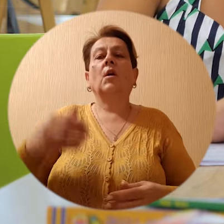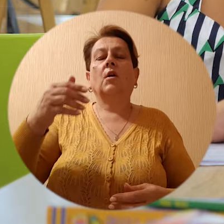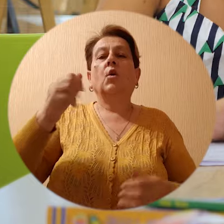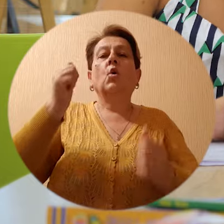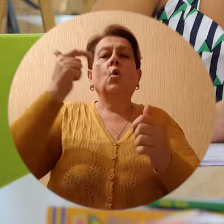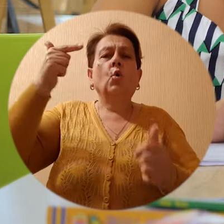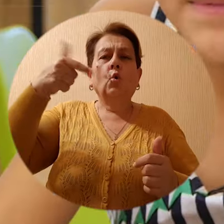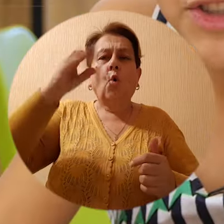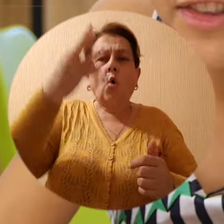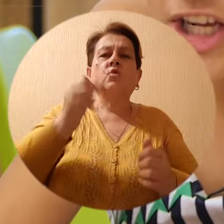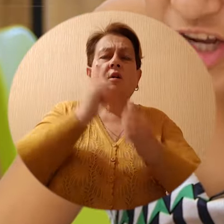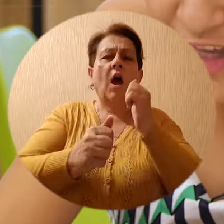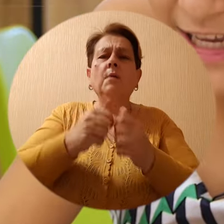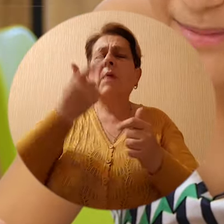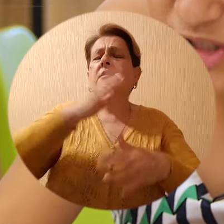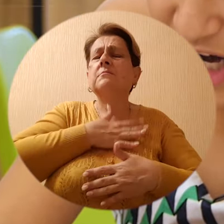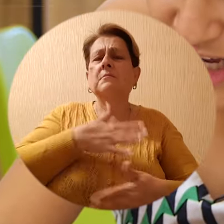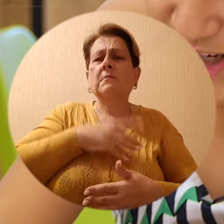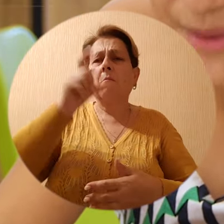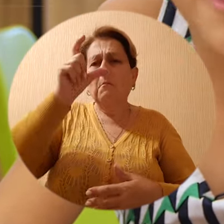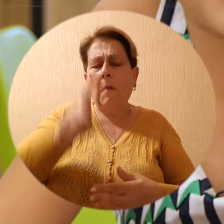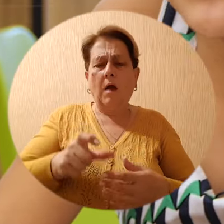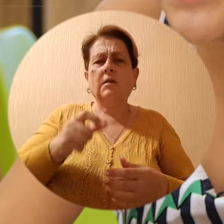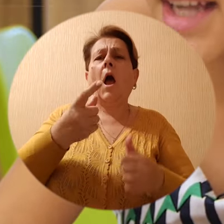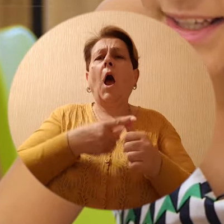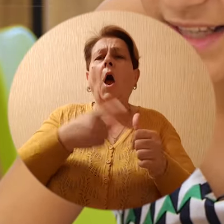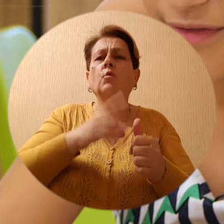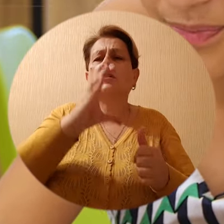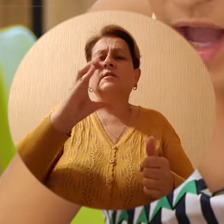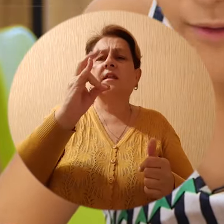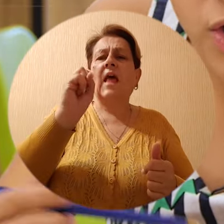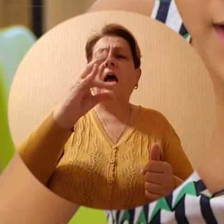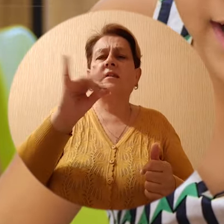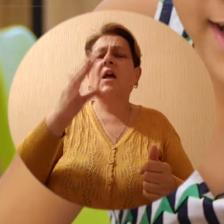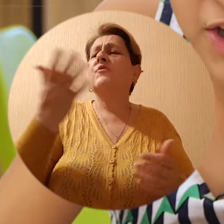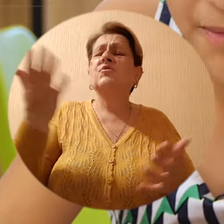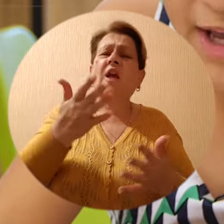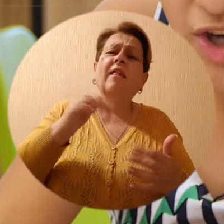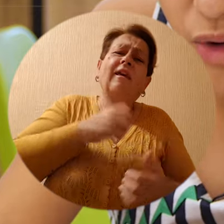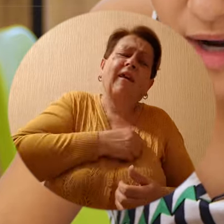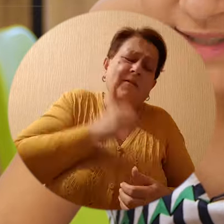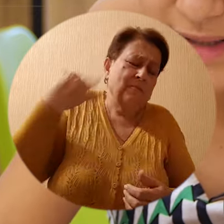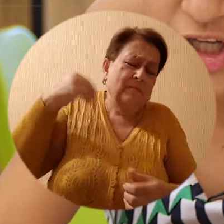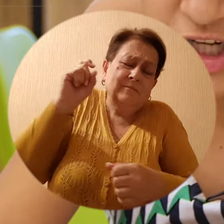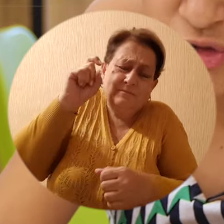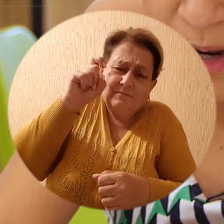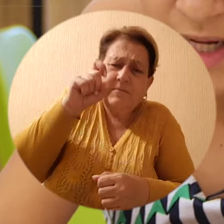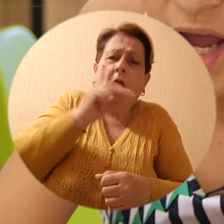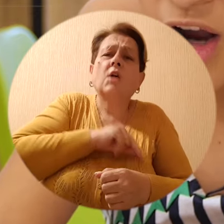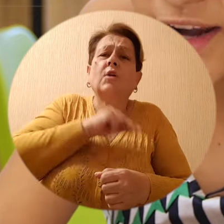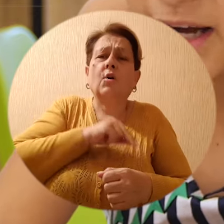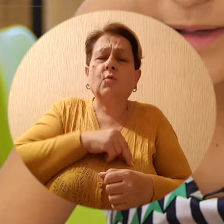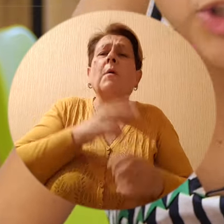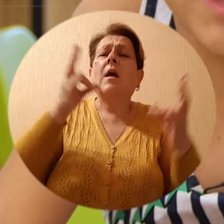«Գորշ քարը»։ Մի շատ աշխատասեր մշակ է լինում, անունը Ստանիսլավ, որքան էլ խեղճը մեջքը կորացրած աշխատում